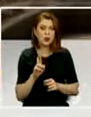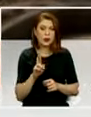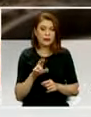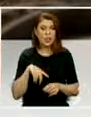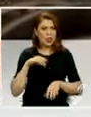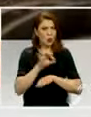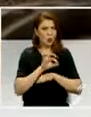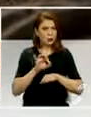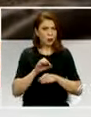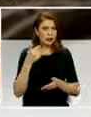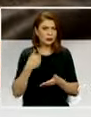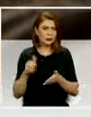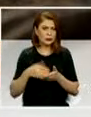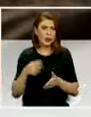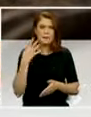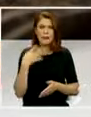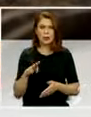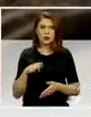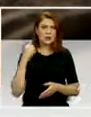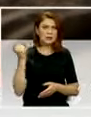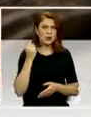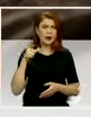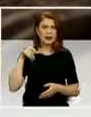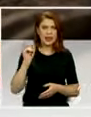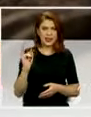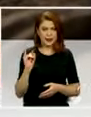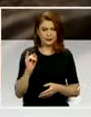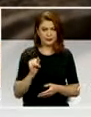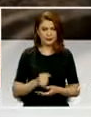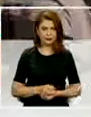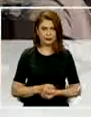proiect care a costat 400 de milioane de lei.